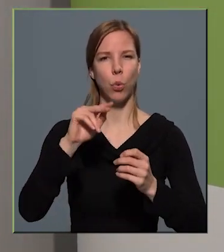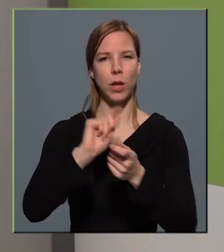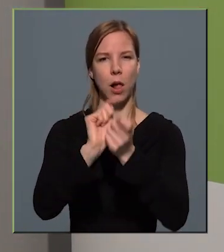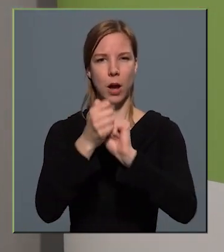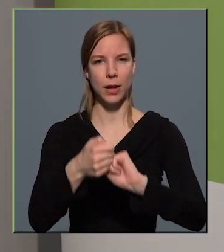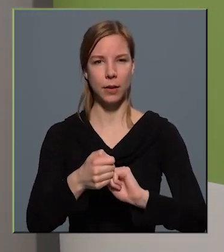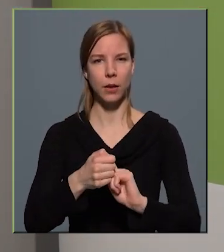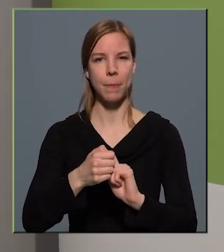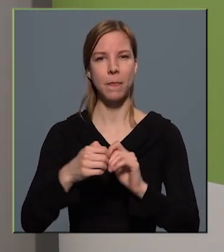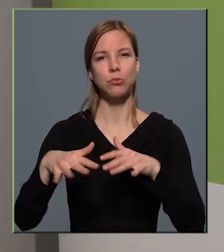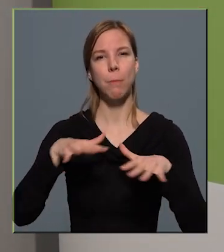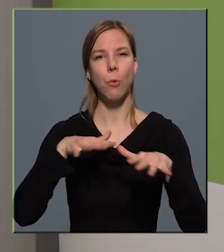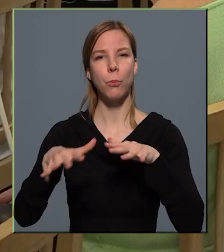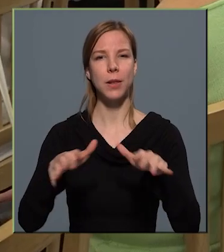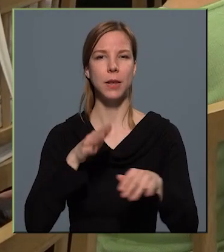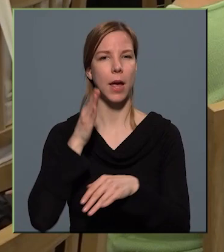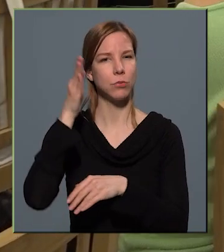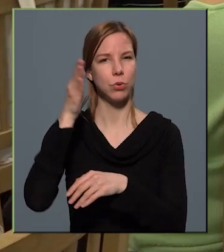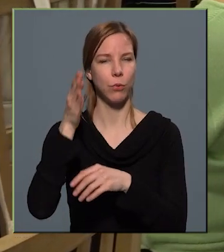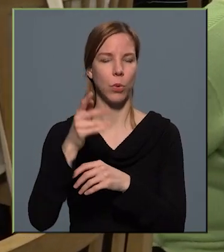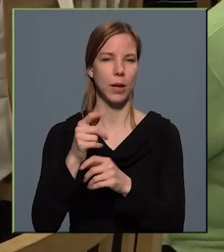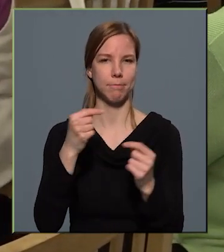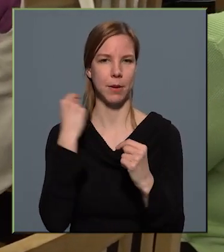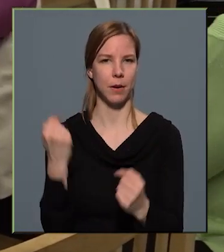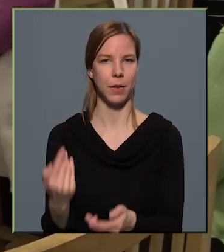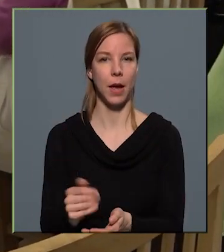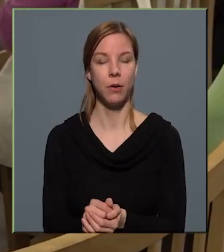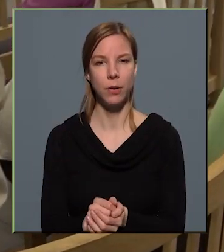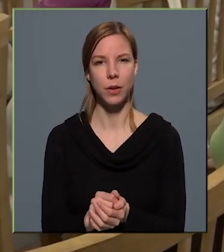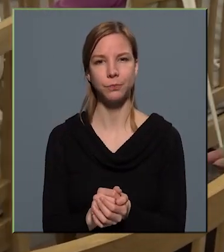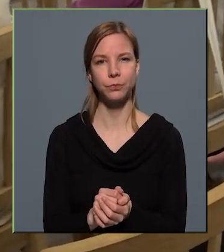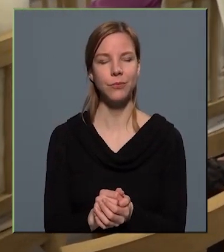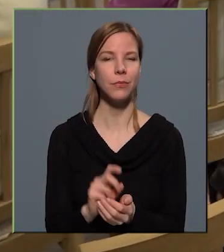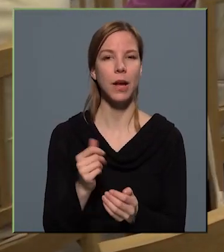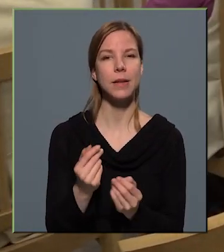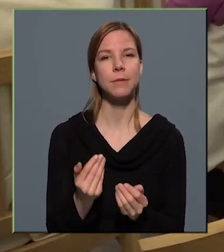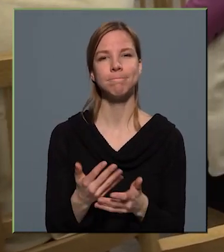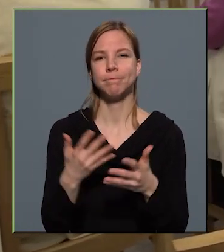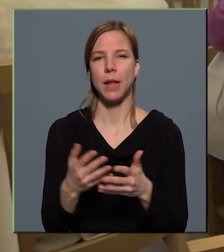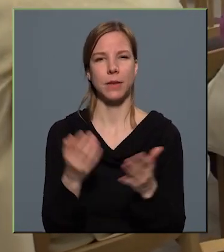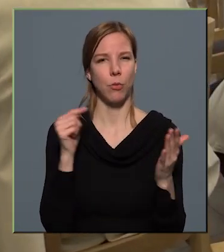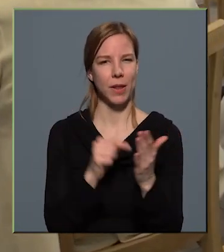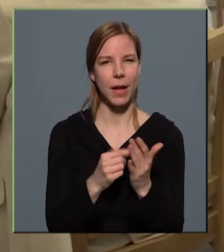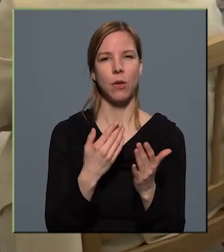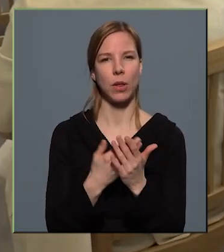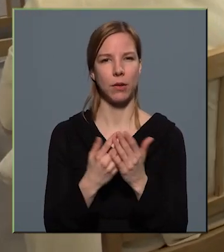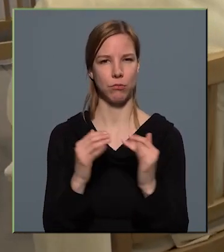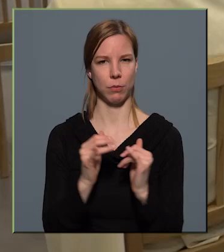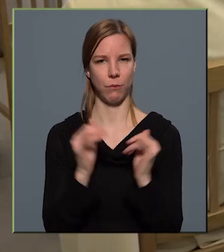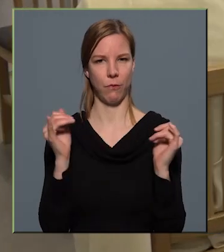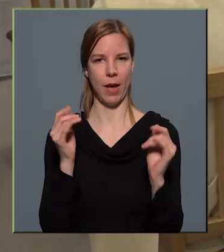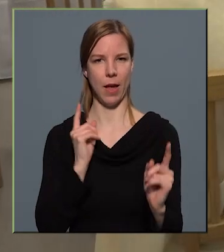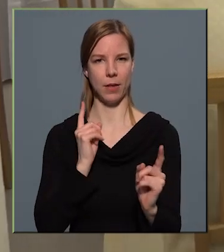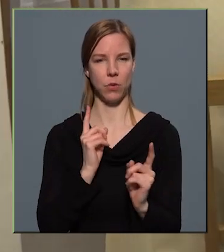jövőjét meghatározzuk. És az egyik legnagyobb célunk az, hogy innovatívak legyünk, és a mindennap, és azzal